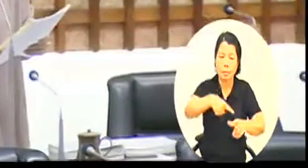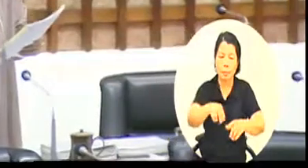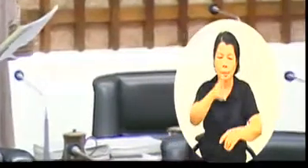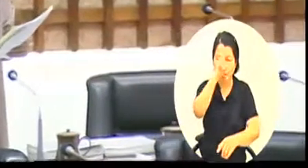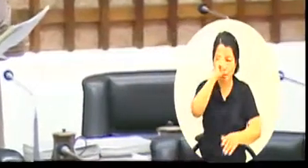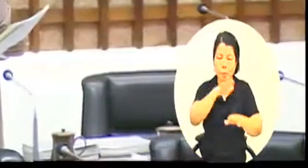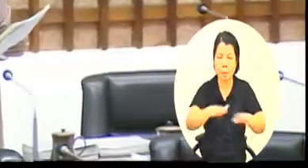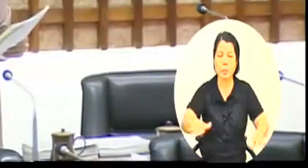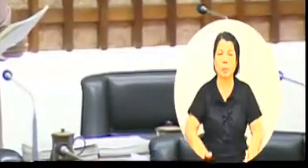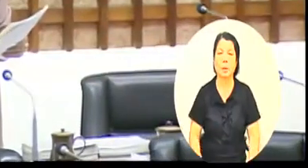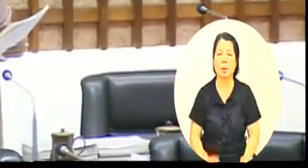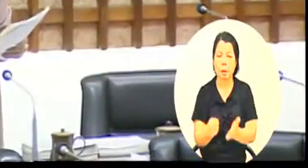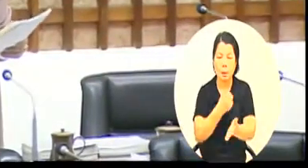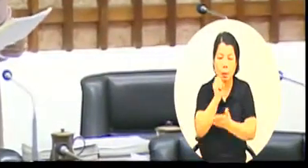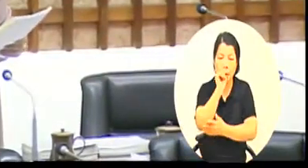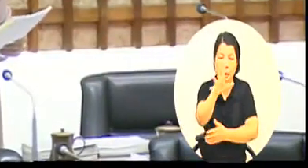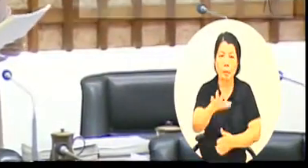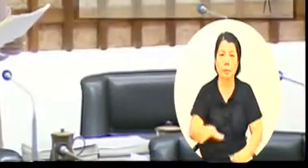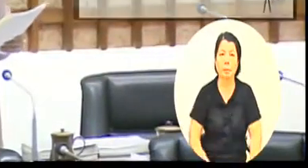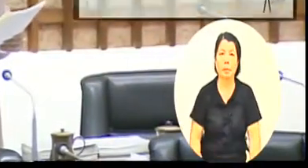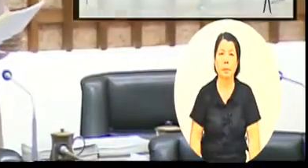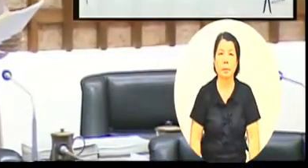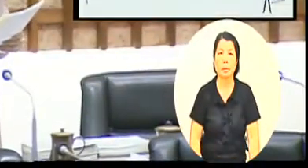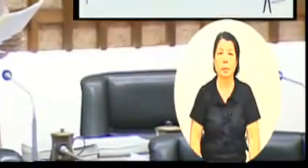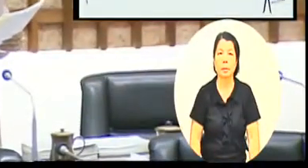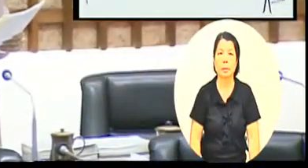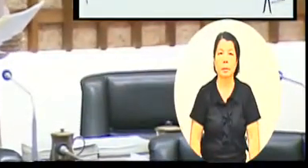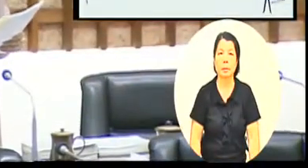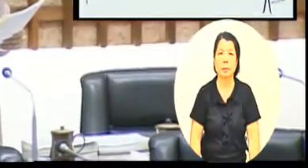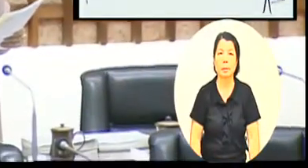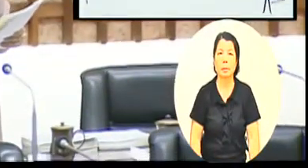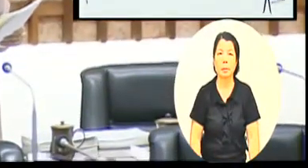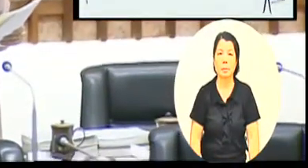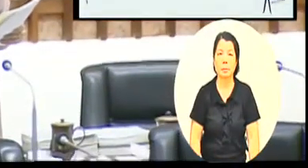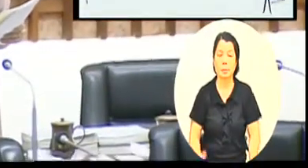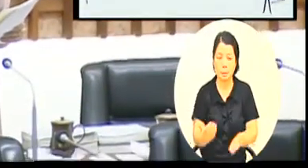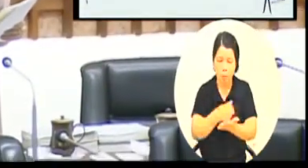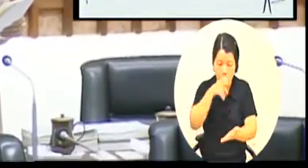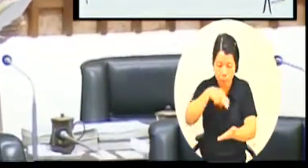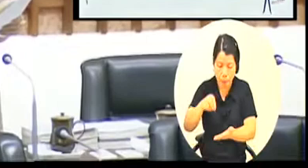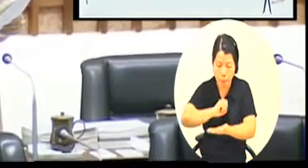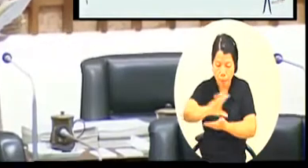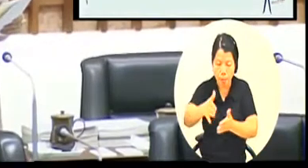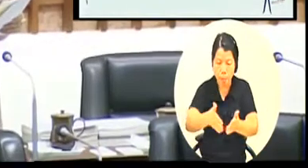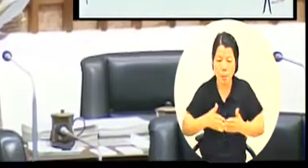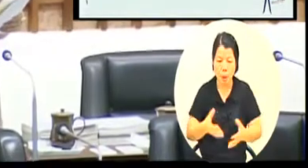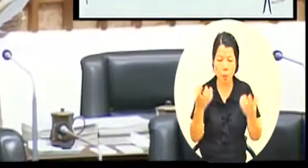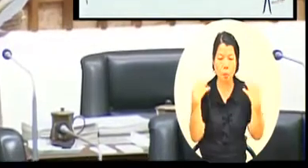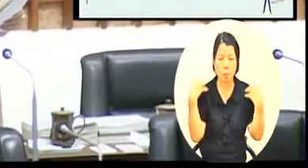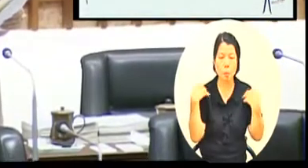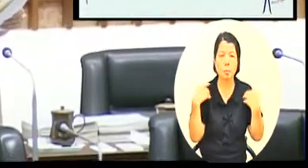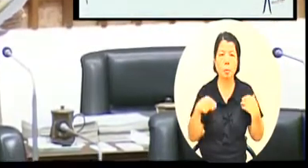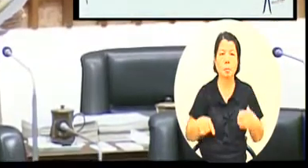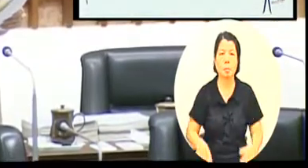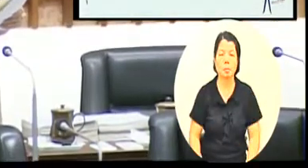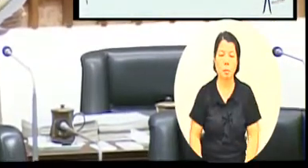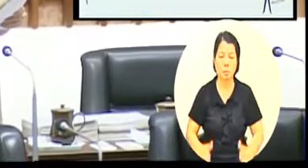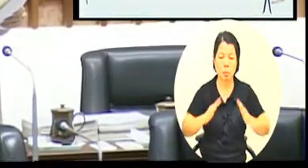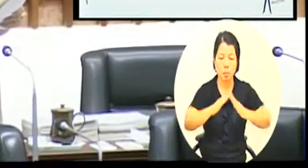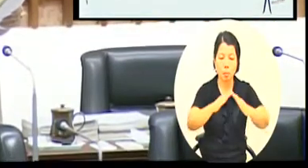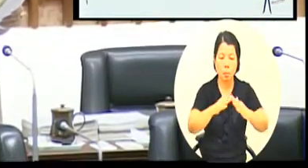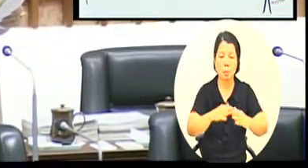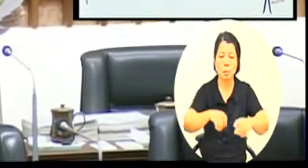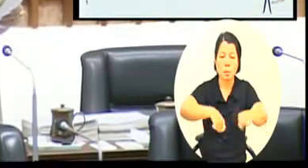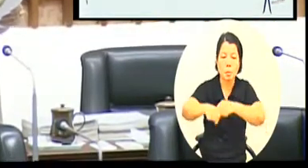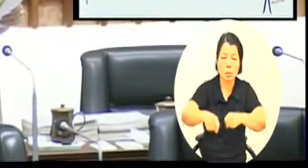告哦，其实我们这个督委会有这个任务哦，写本会的任务就是都市计划